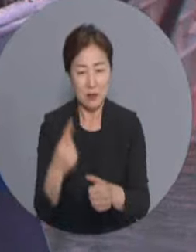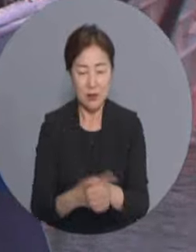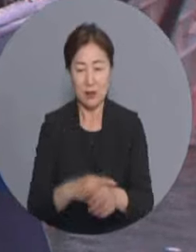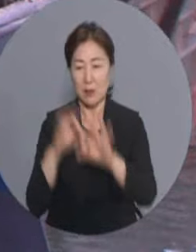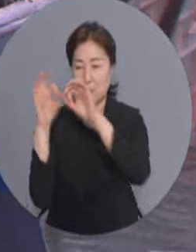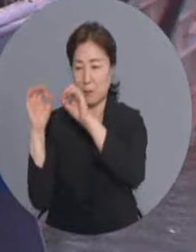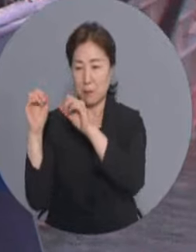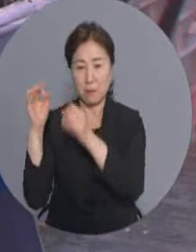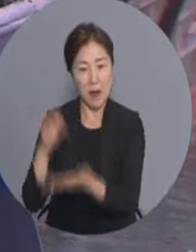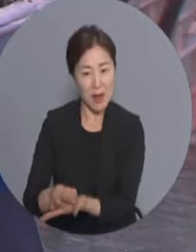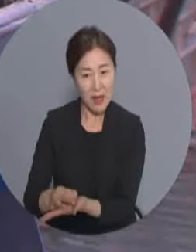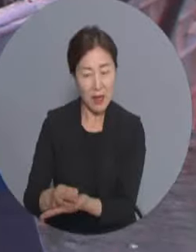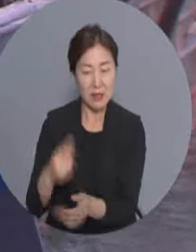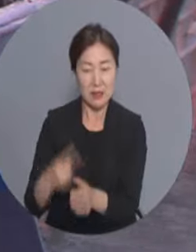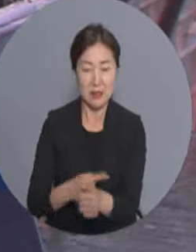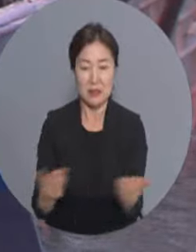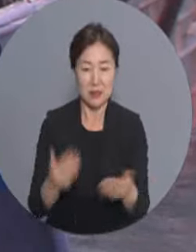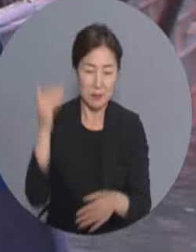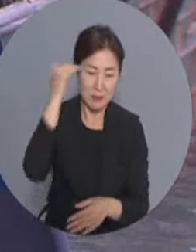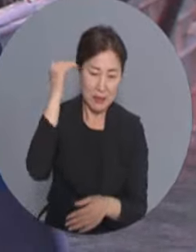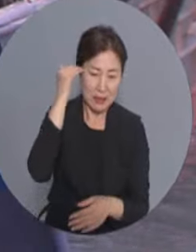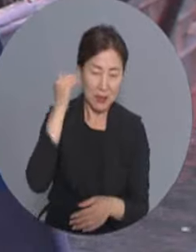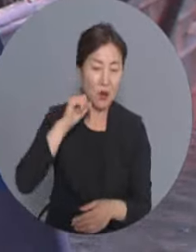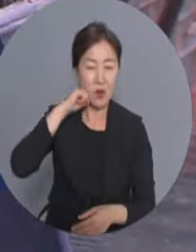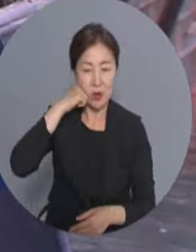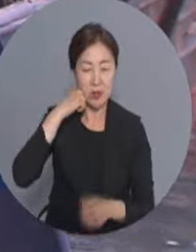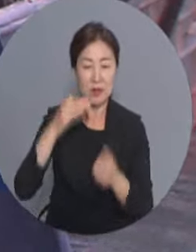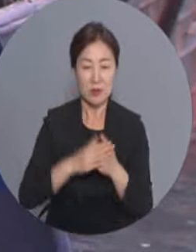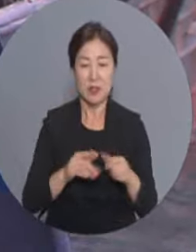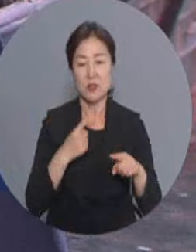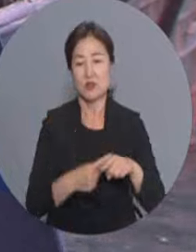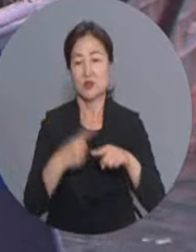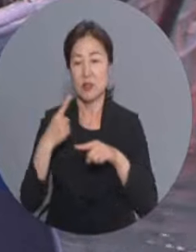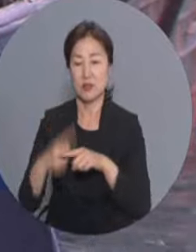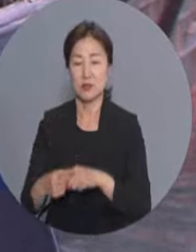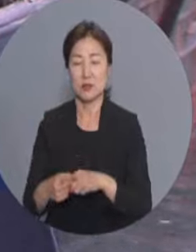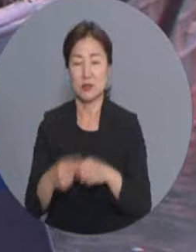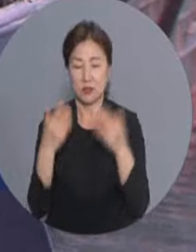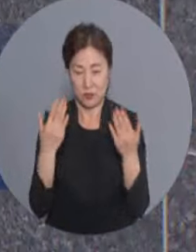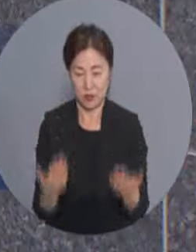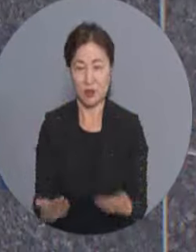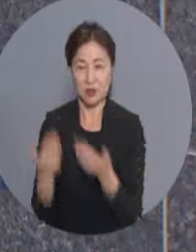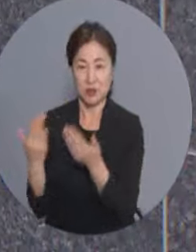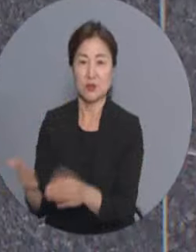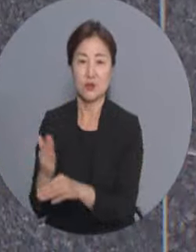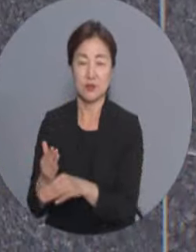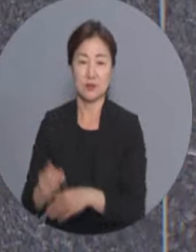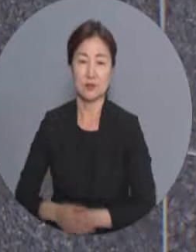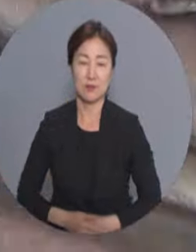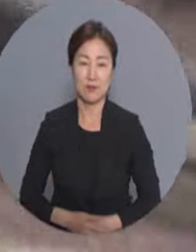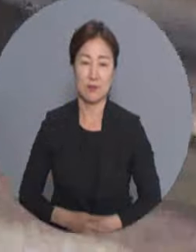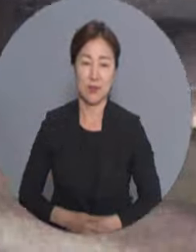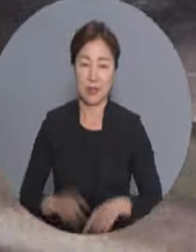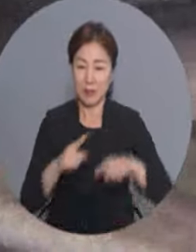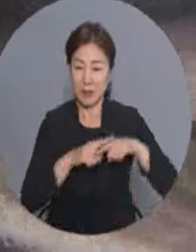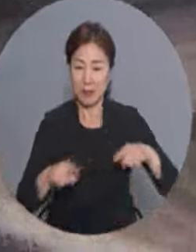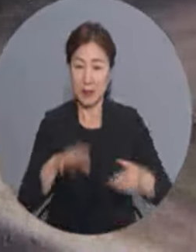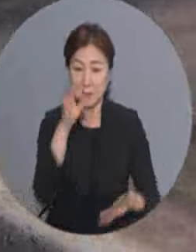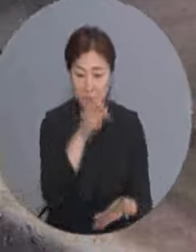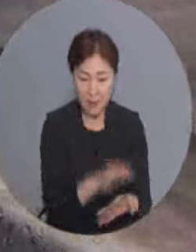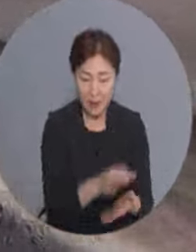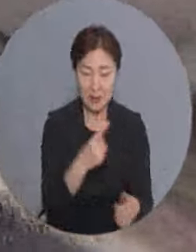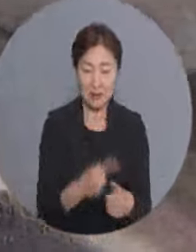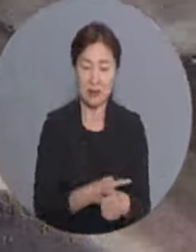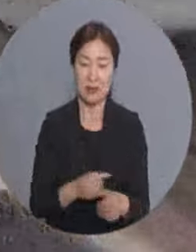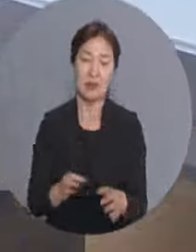보니 조업하는데 지장이 많아서 올해는 조업을 중간중간 잠시 쉬는 경향이 많습니다. 갯장어 가격 하락은 소비자들의